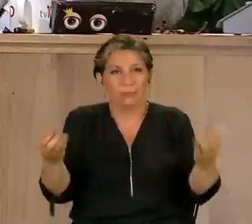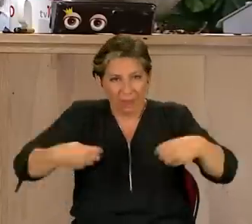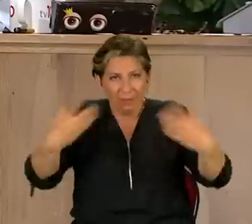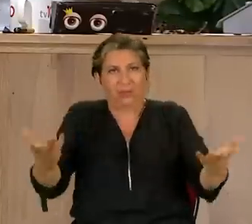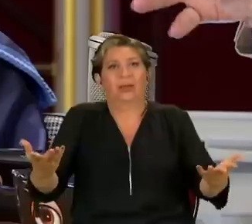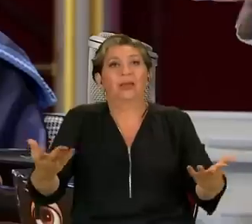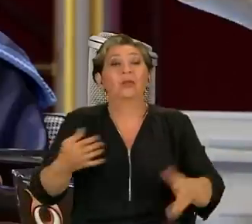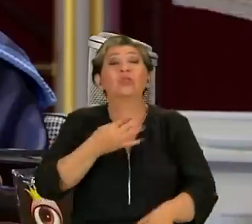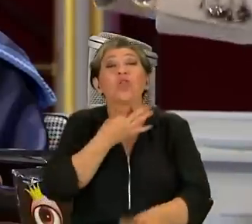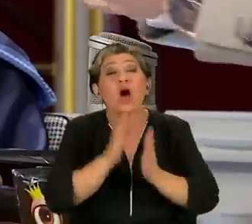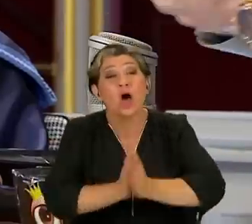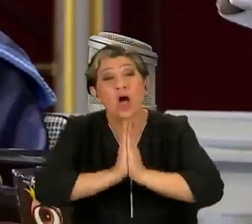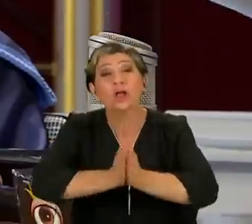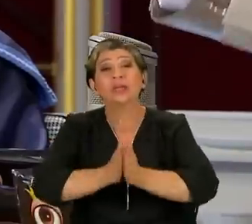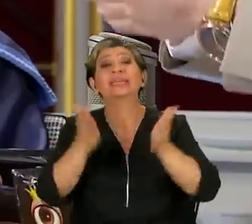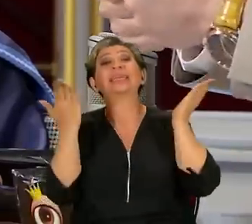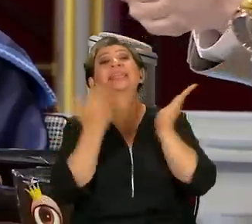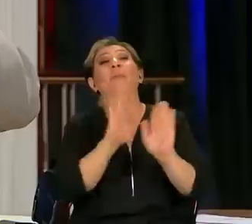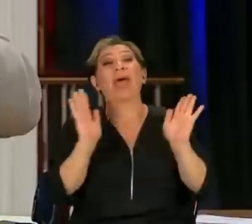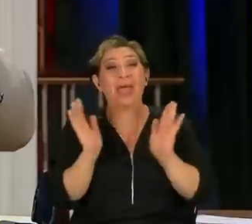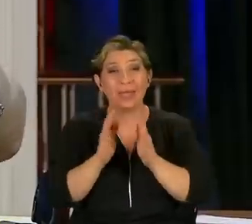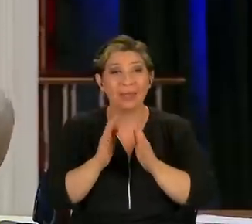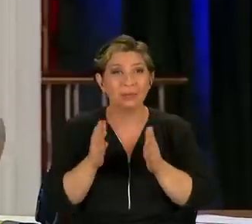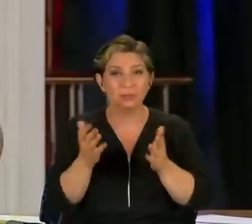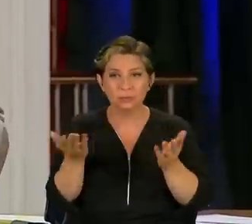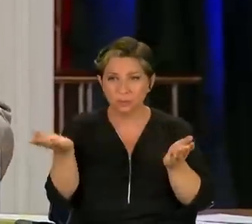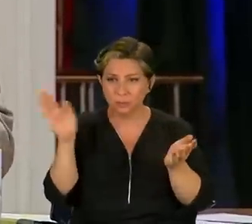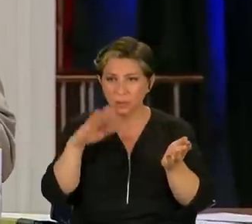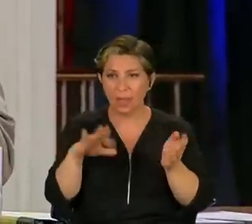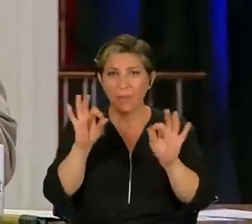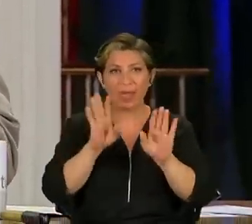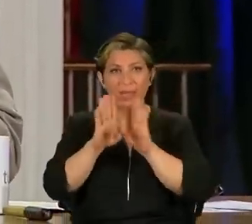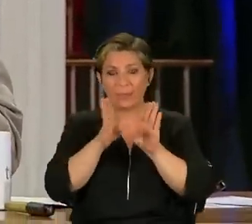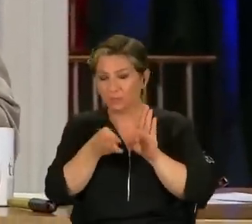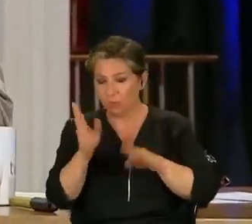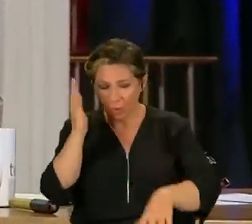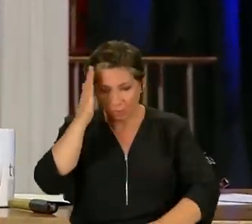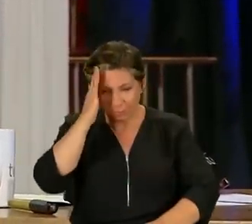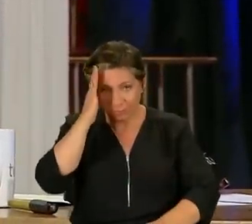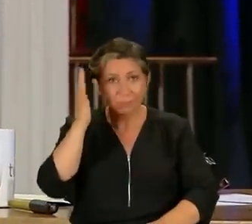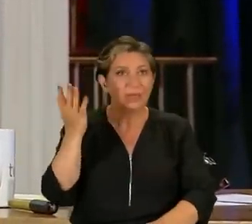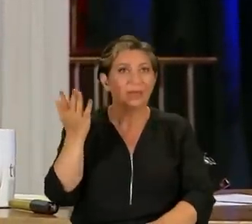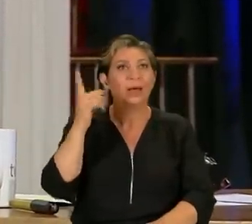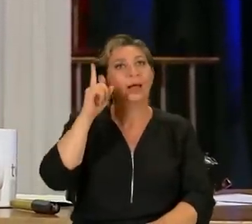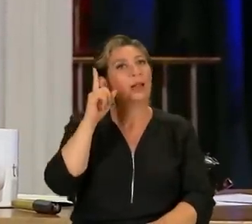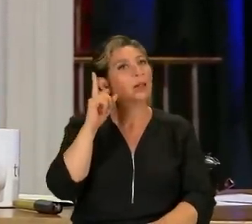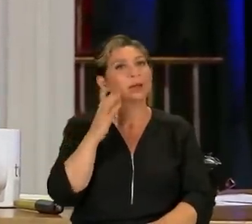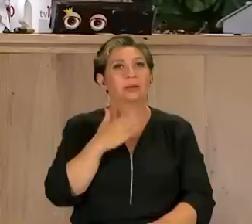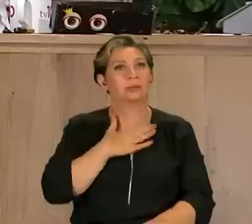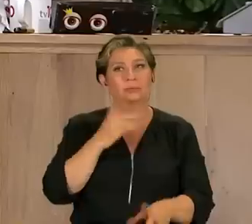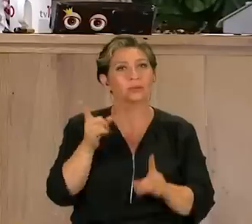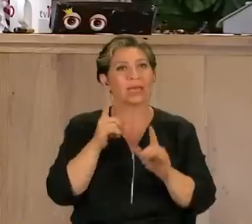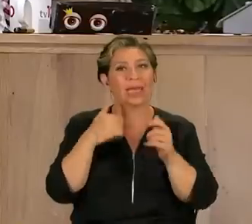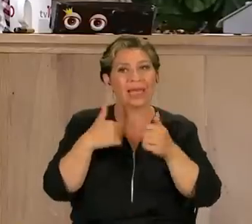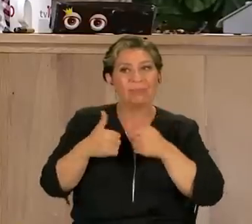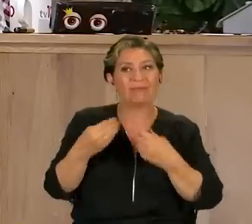Yani ona diyor ki ne olur gitme ne olur gitme. Sonra da hep kapıdan çıkınca onu düşünün. Oh Allah dedim bununla